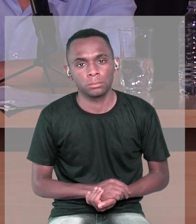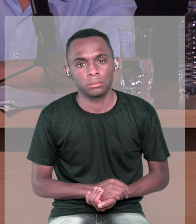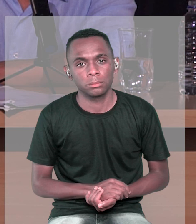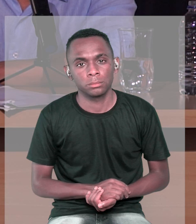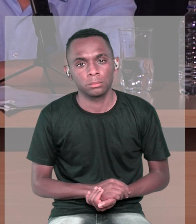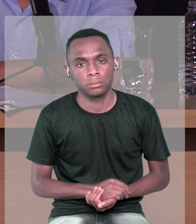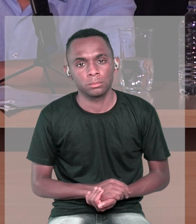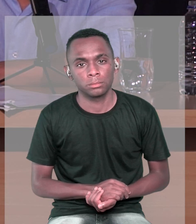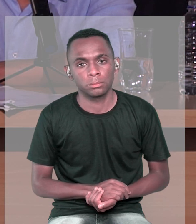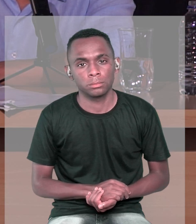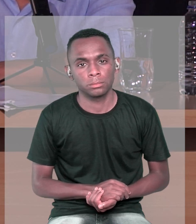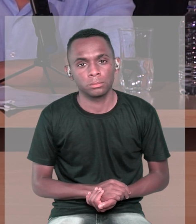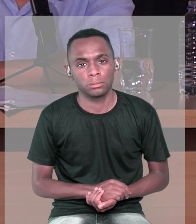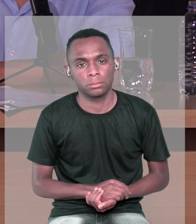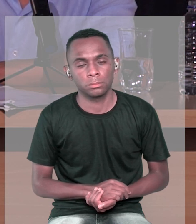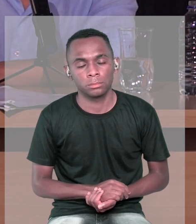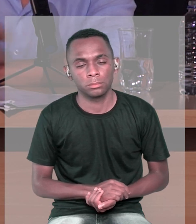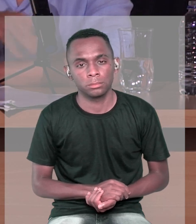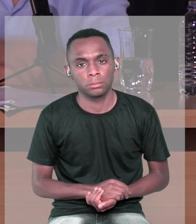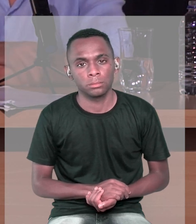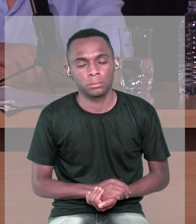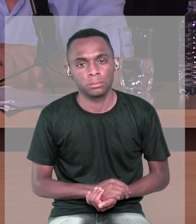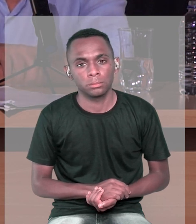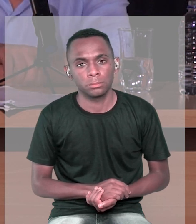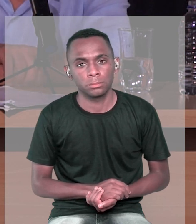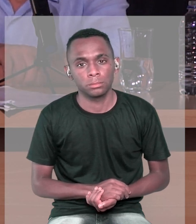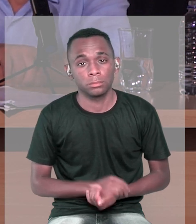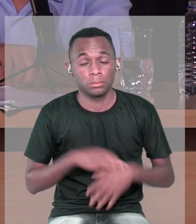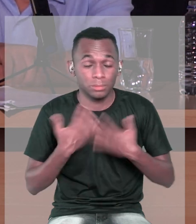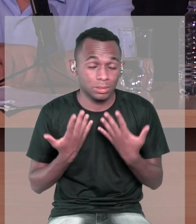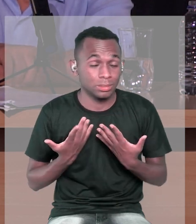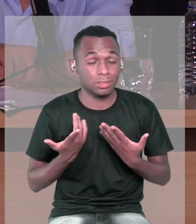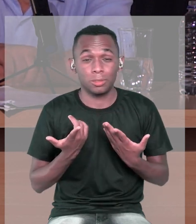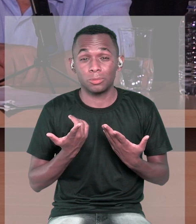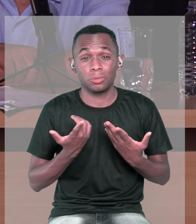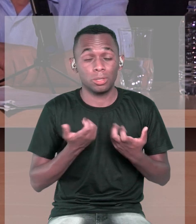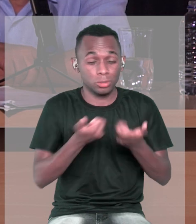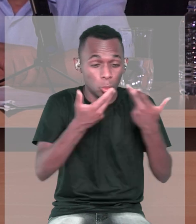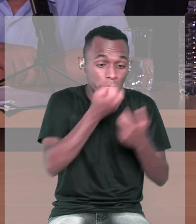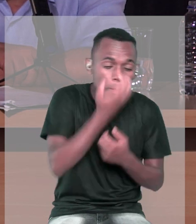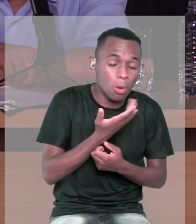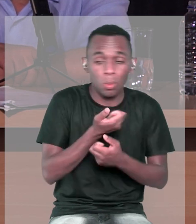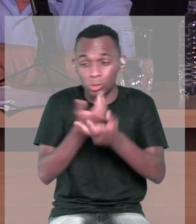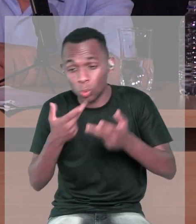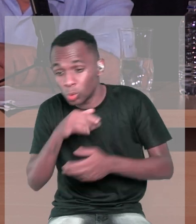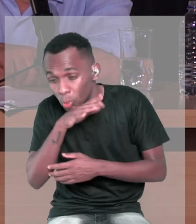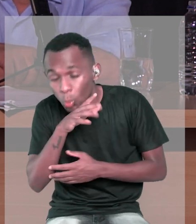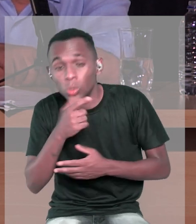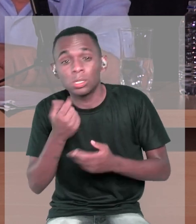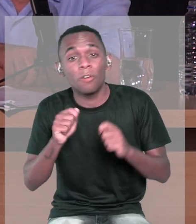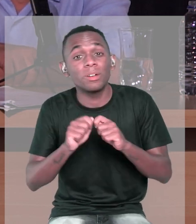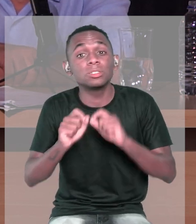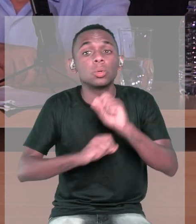J'alterne entre le paradis et l'enfer sans cesse. Eu vou ficar aqui alternando entre o paraíso e o inferno e vou fazer então um